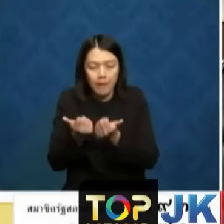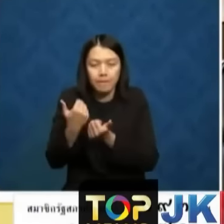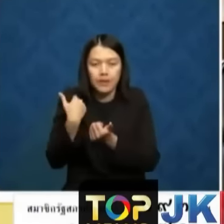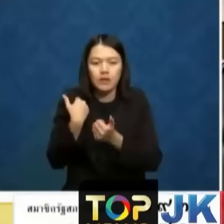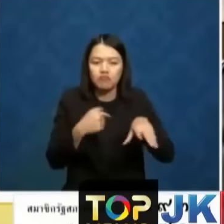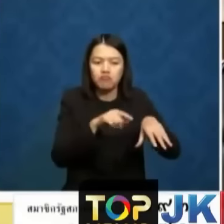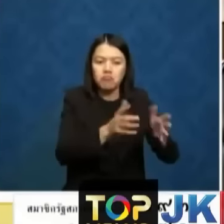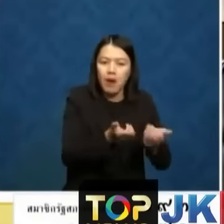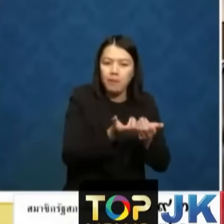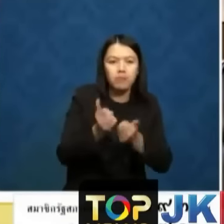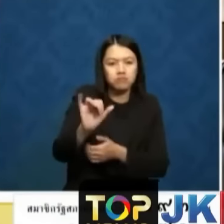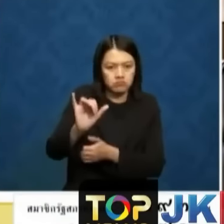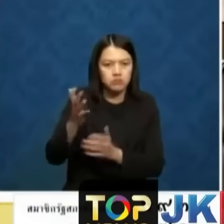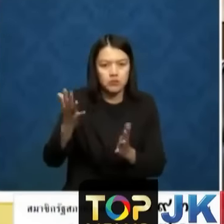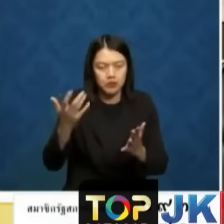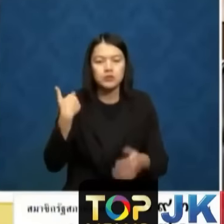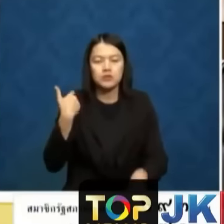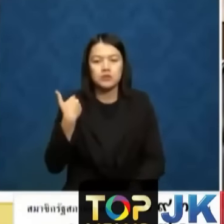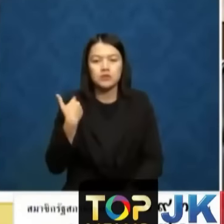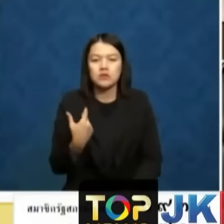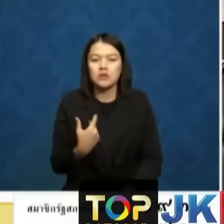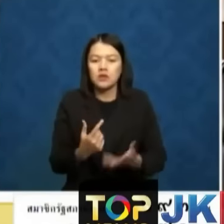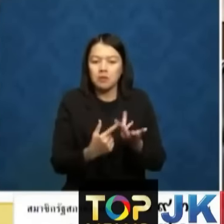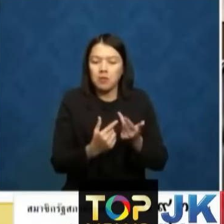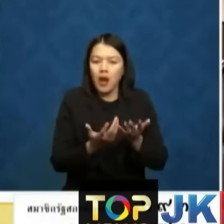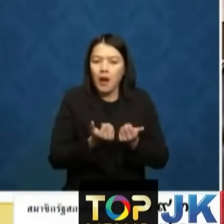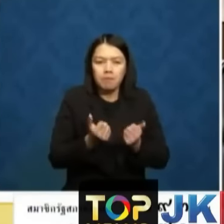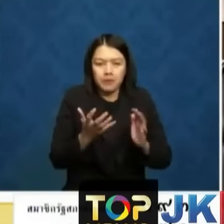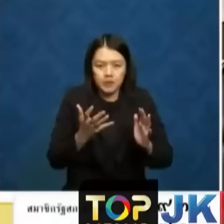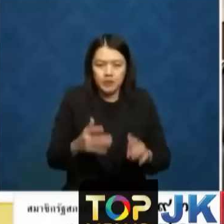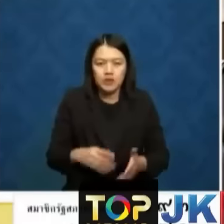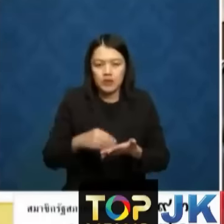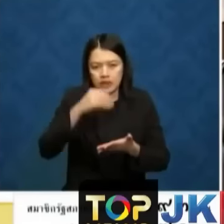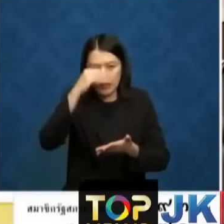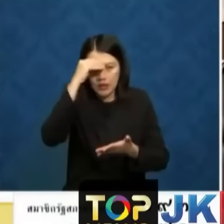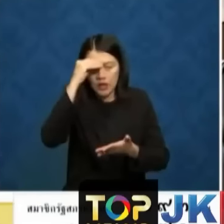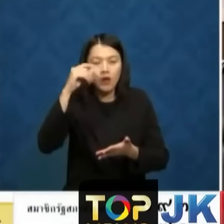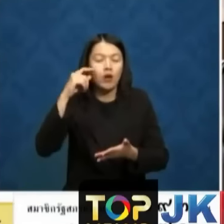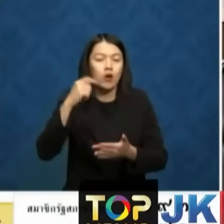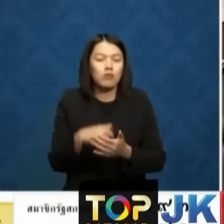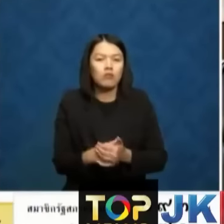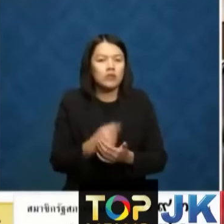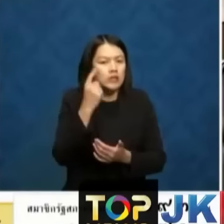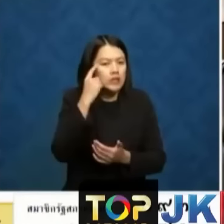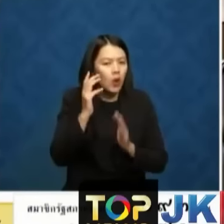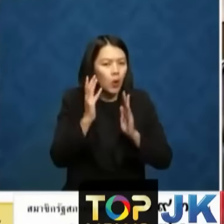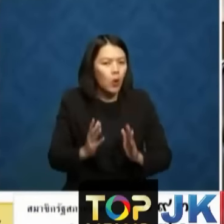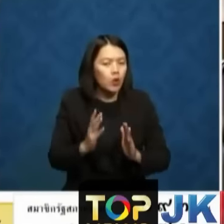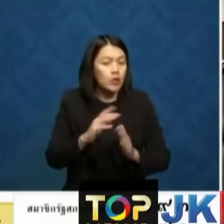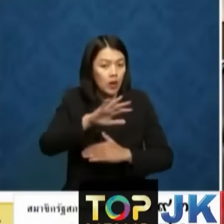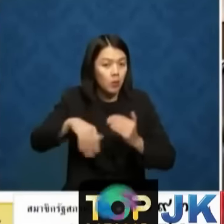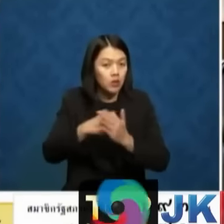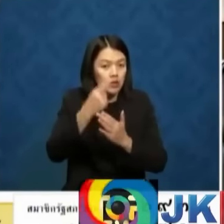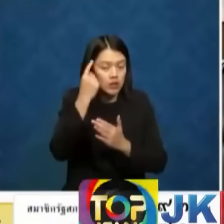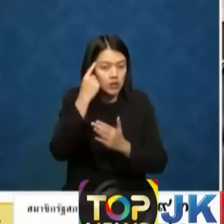ายแห่งยังไม่เปิดกว้างและไม่มีจำนวนเพียงพอที่จะรองรับนักเรียนข้ามชาติทั้งหมดค่ะดิฉันเชื่อว่าทุกคนคงเห็นตรงกันว่